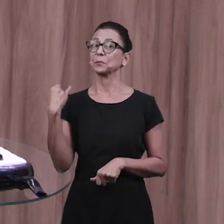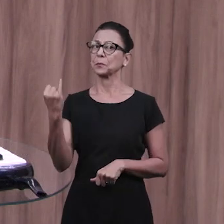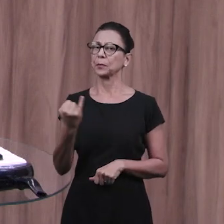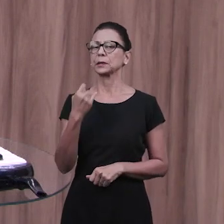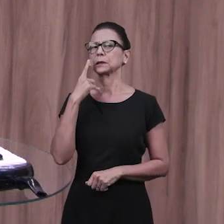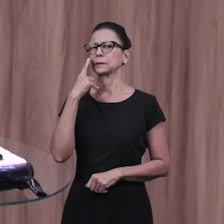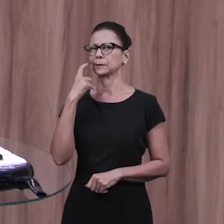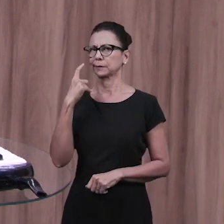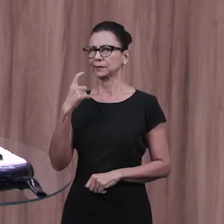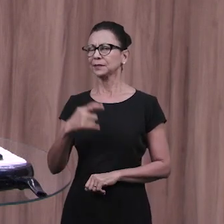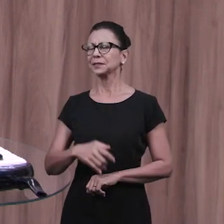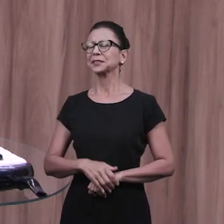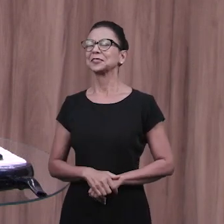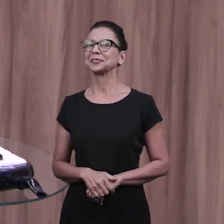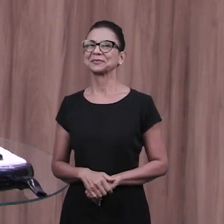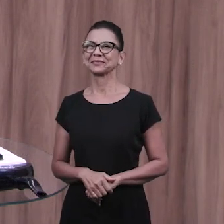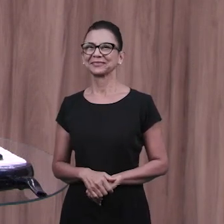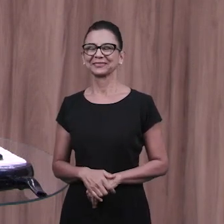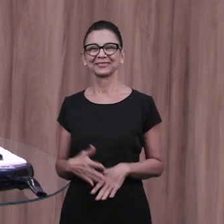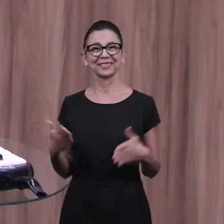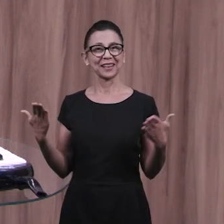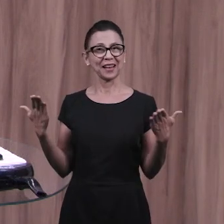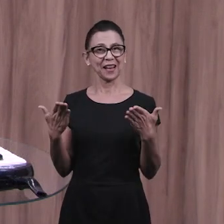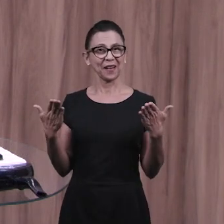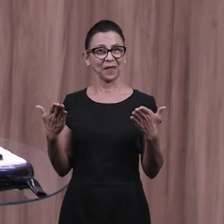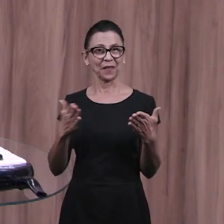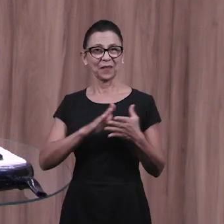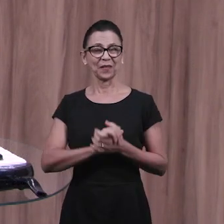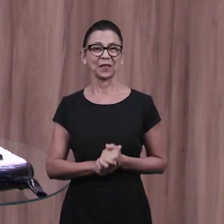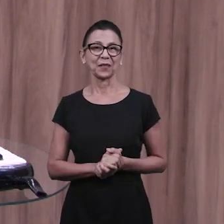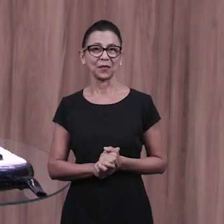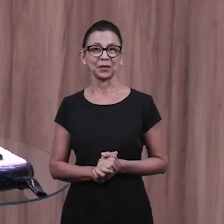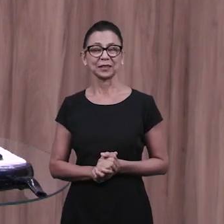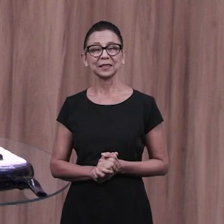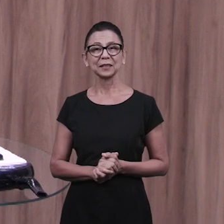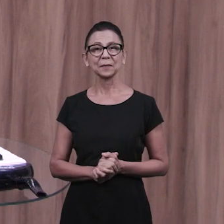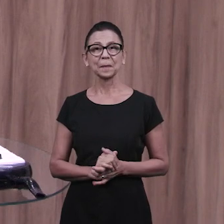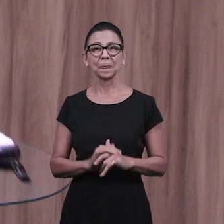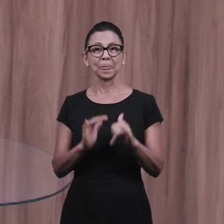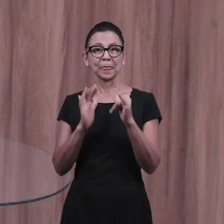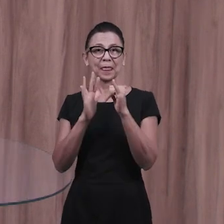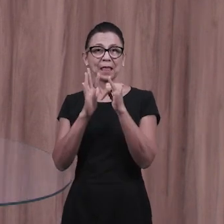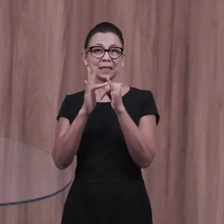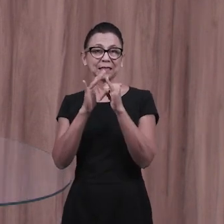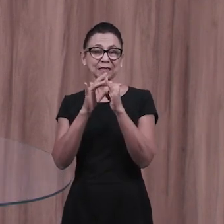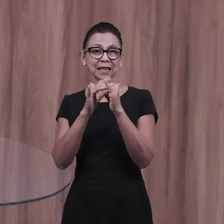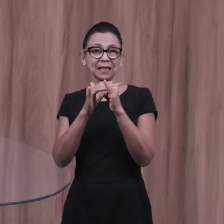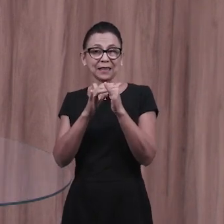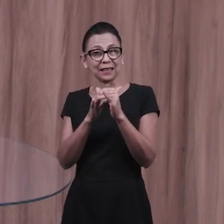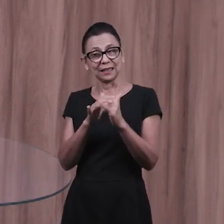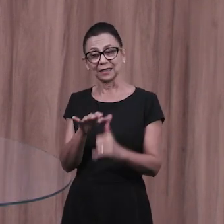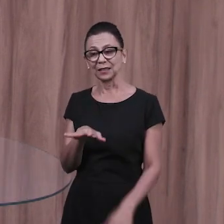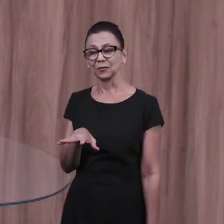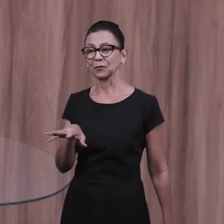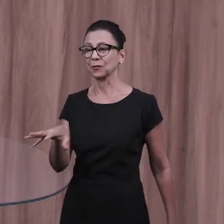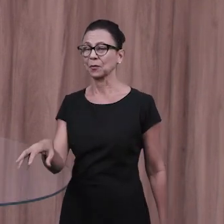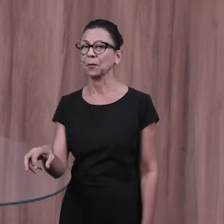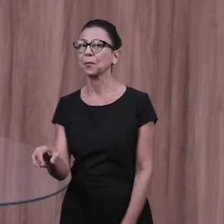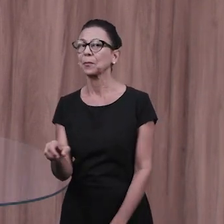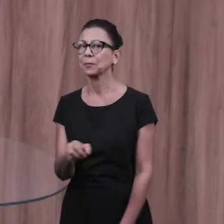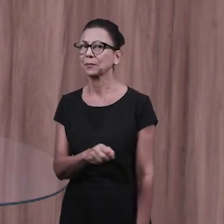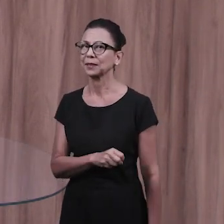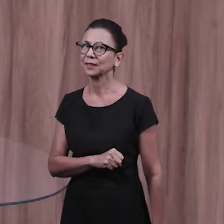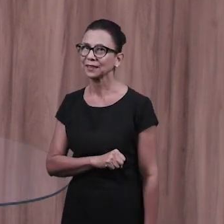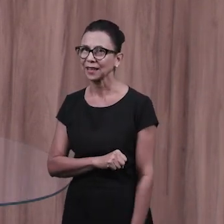intéressant. Maintenant, je vais prendre mon harmonica mélodica et j'aimerais que vous